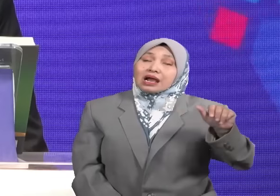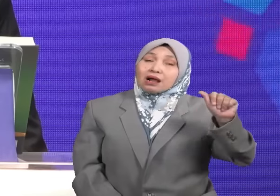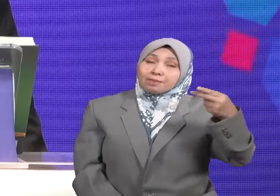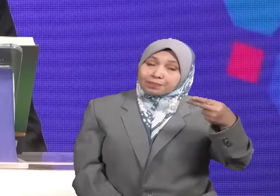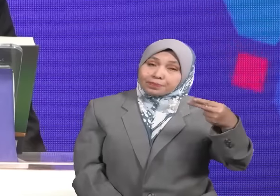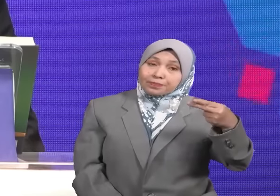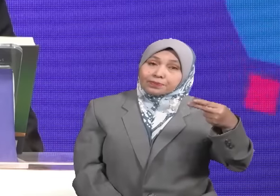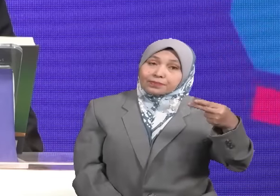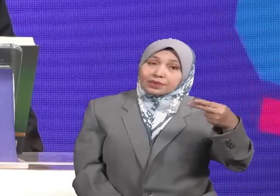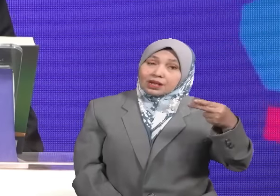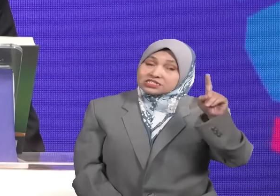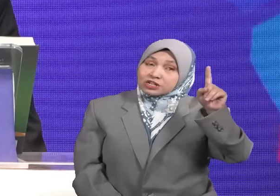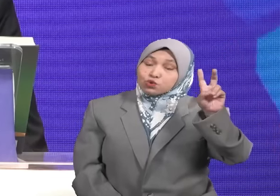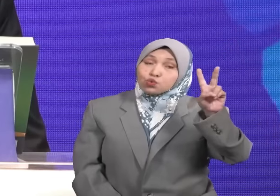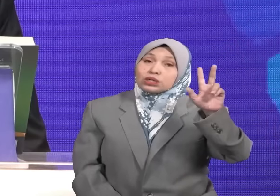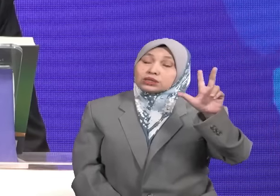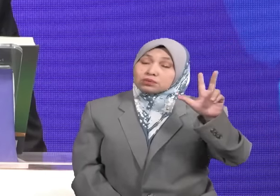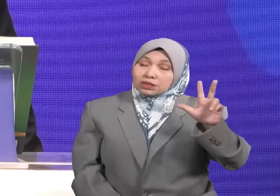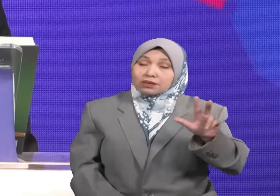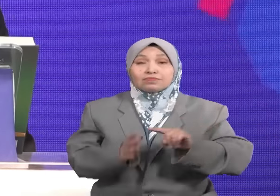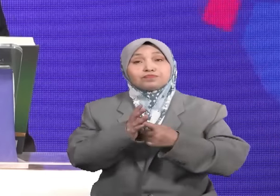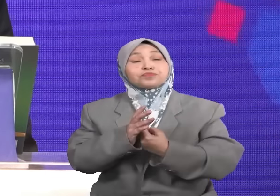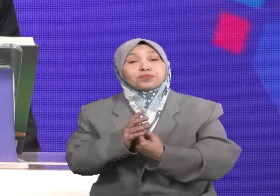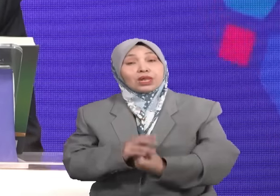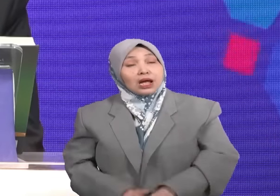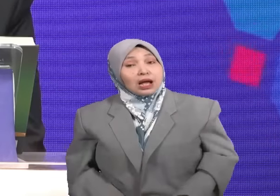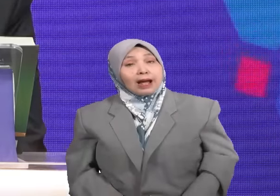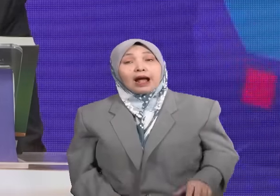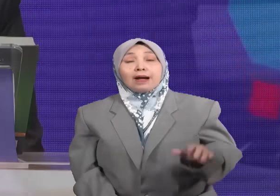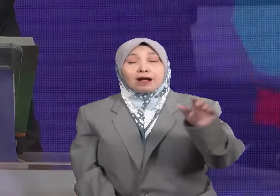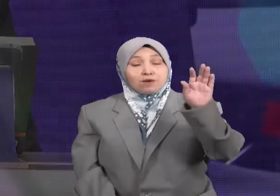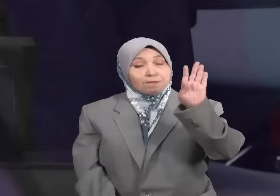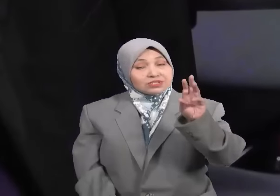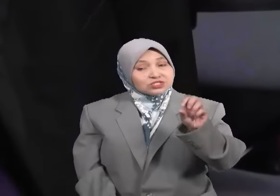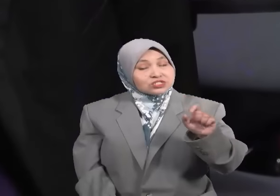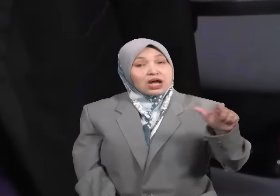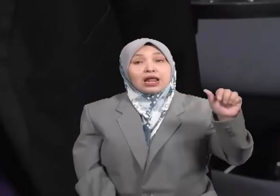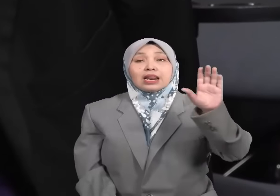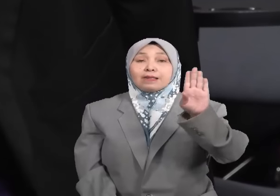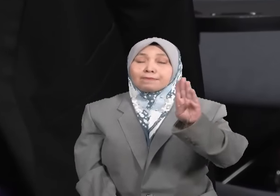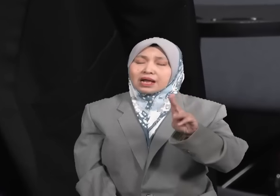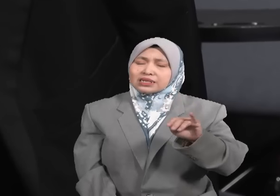bayyinah. Satu, dua, mula. Sal bani